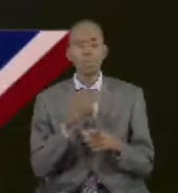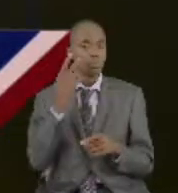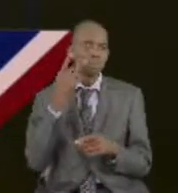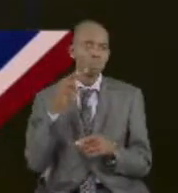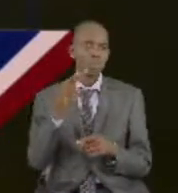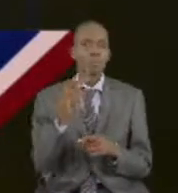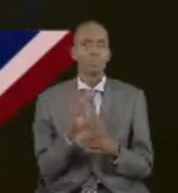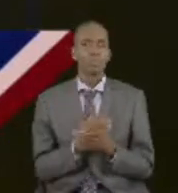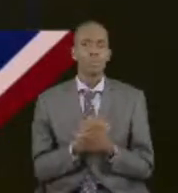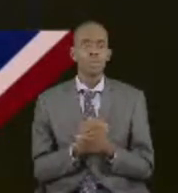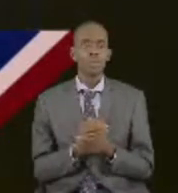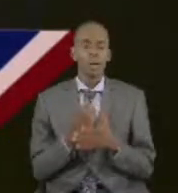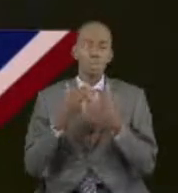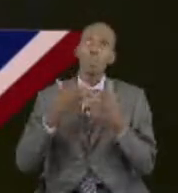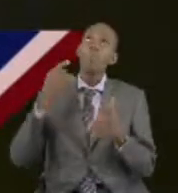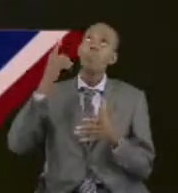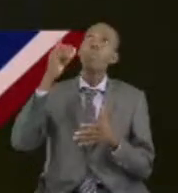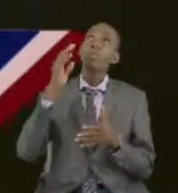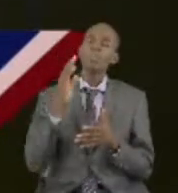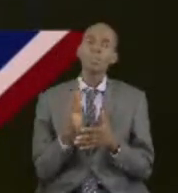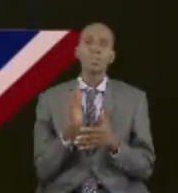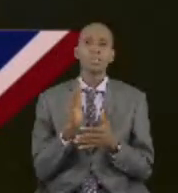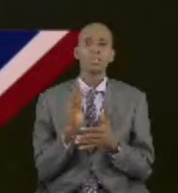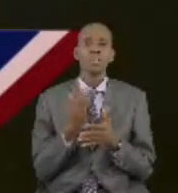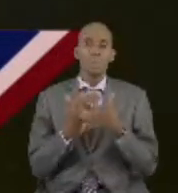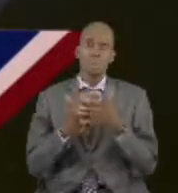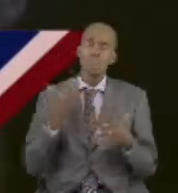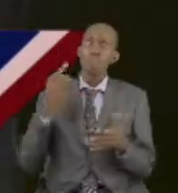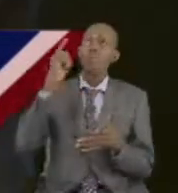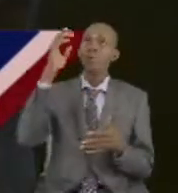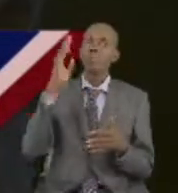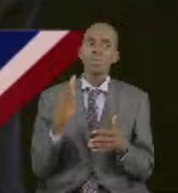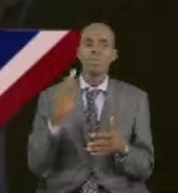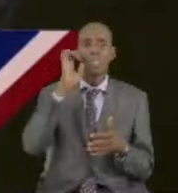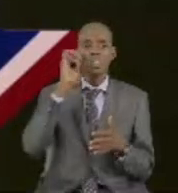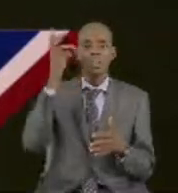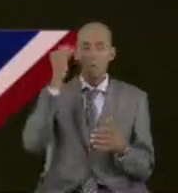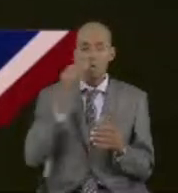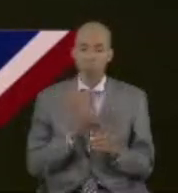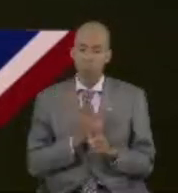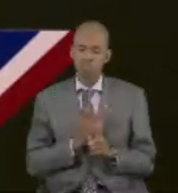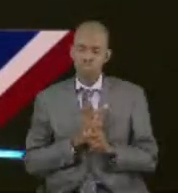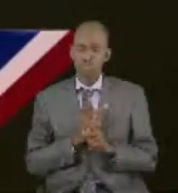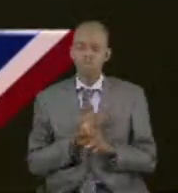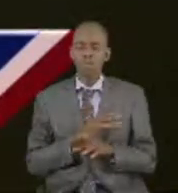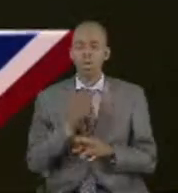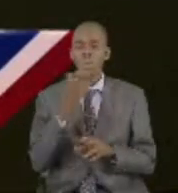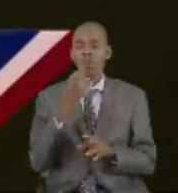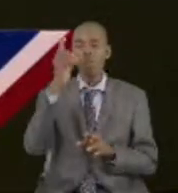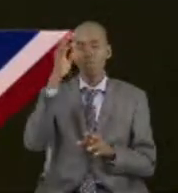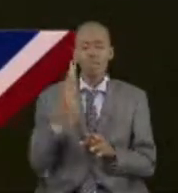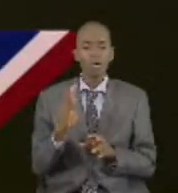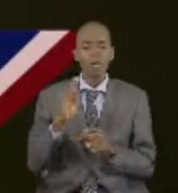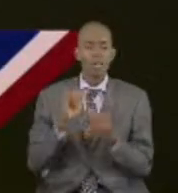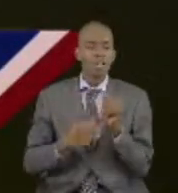voici devant Dieu, Vous devez être conscient de Dieu